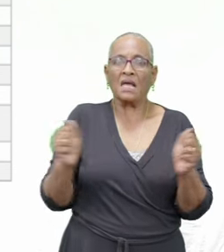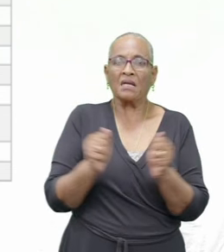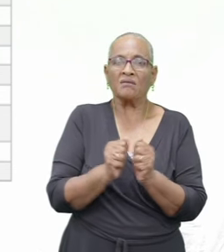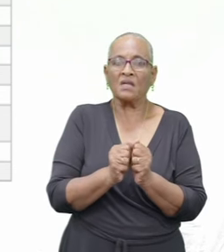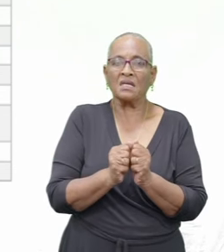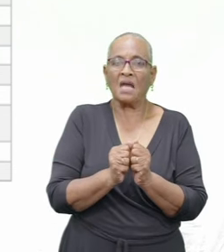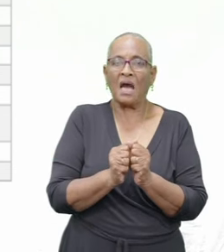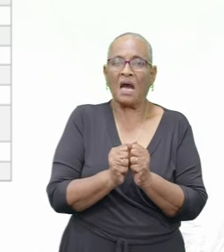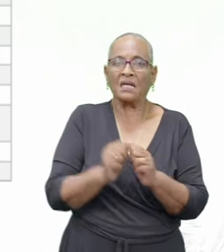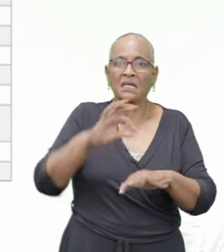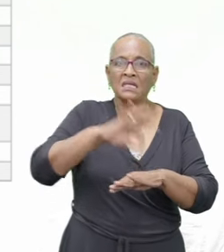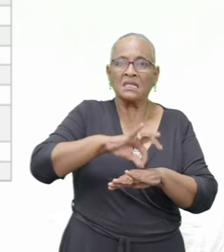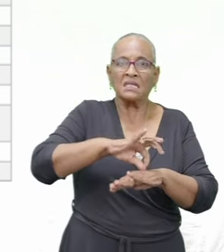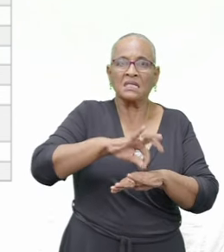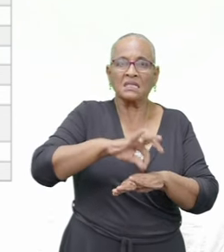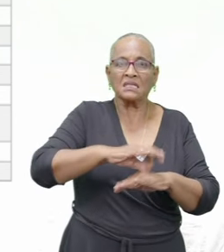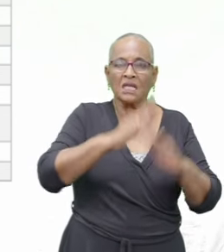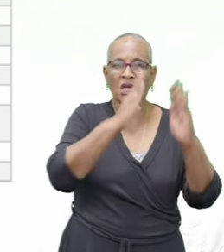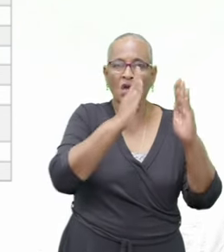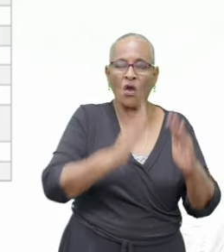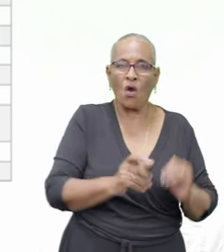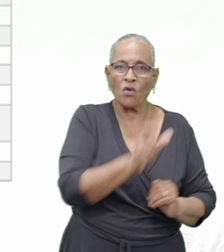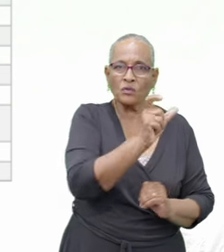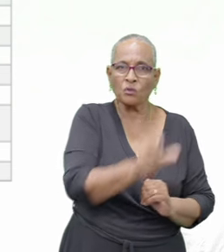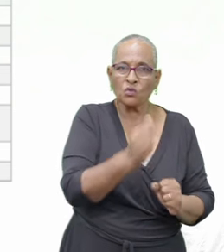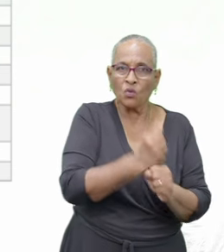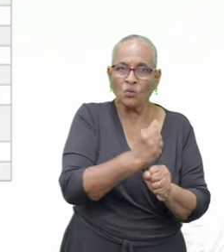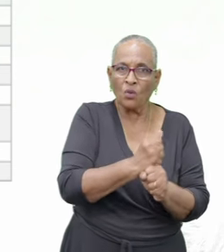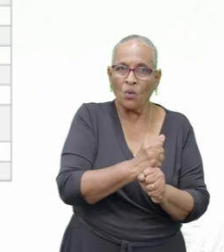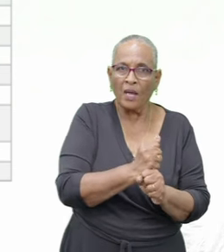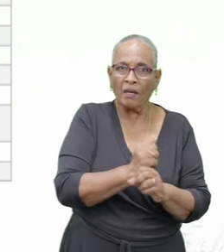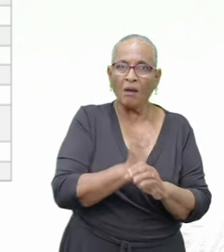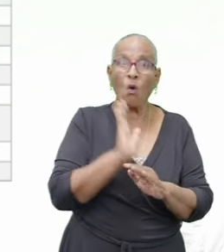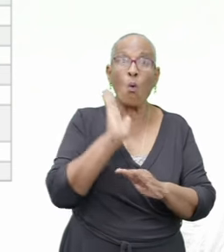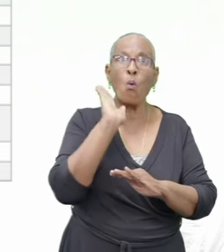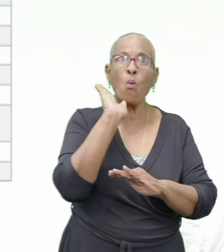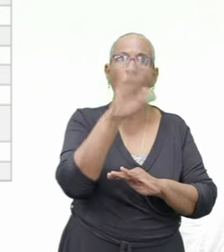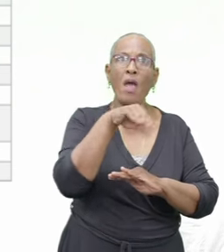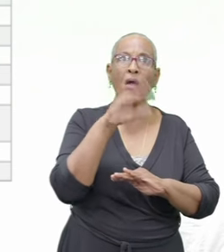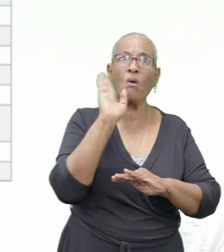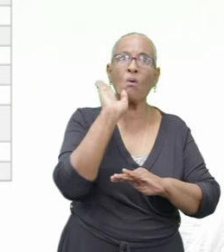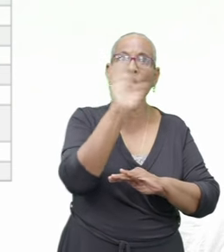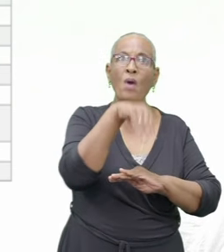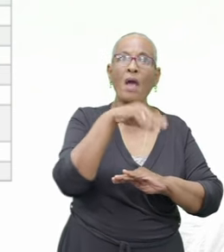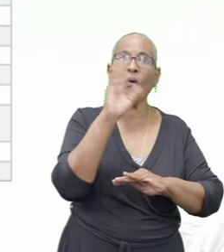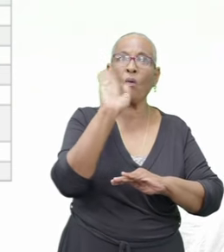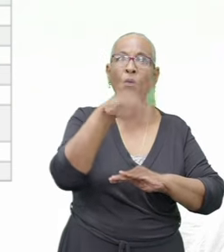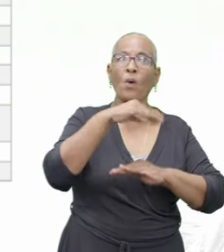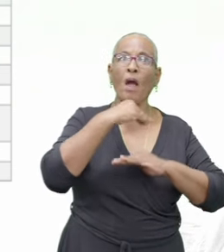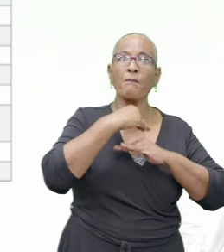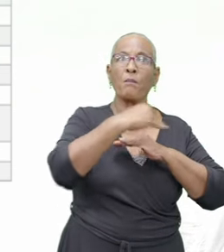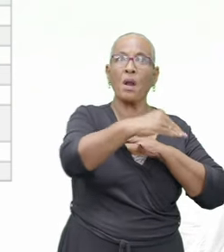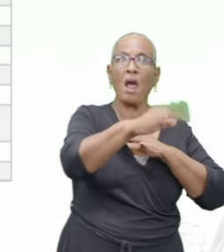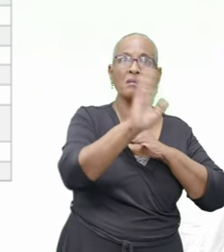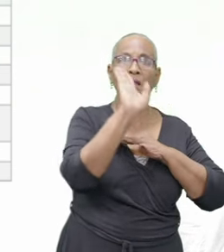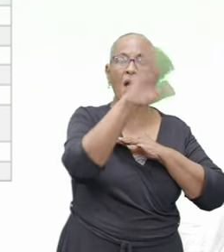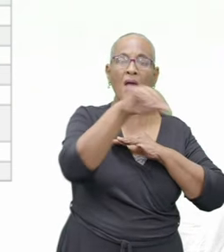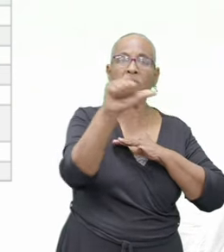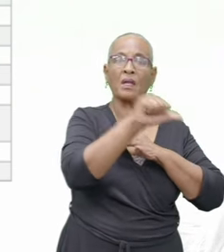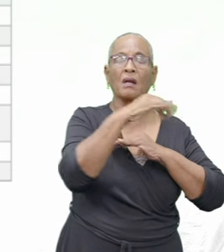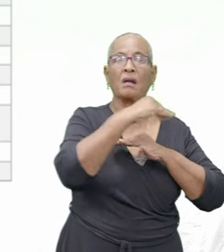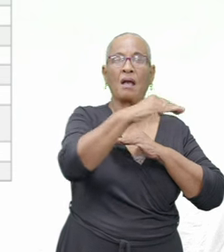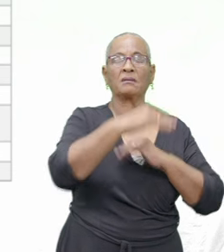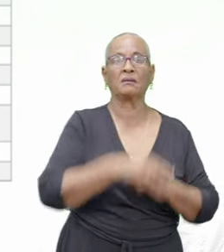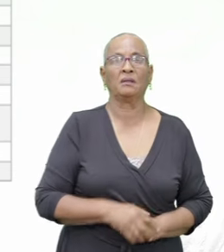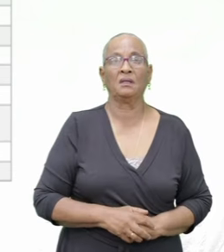verpleegkundigen. Let wel niet, u moet niet alleen kijken naar algemeen verpleegkundigen, kijkt u ook naar de gespecialiseerde verpleegkundigen. In dat jaar